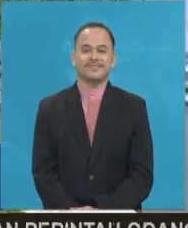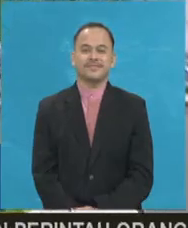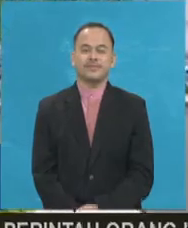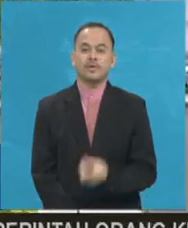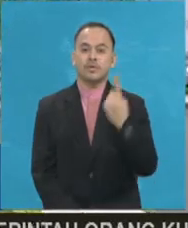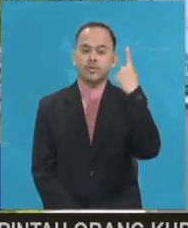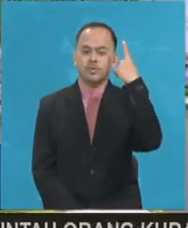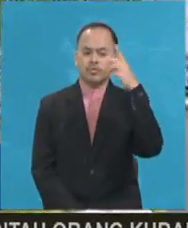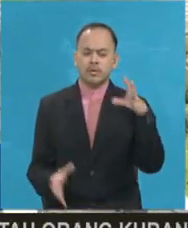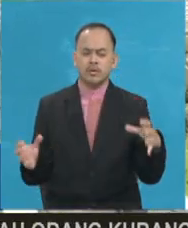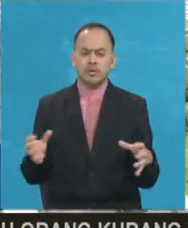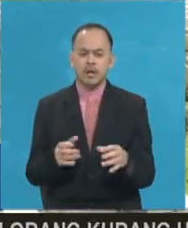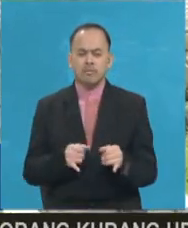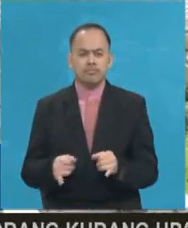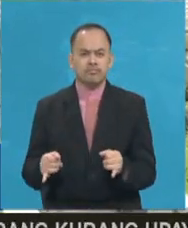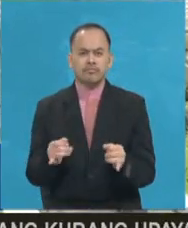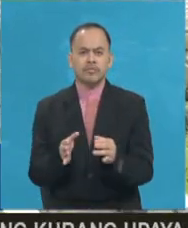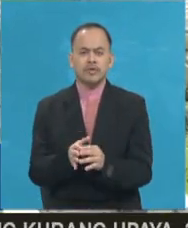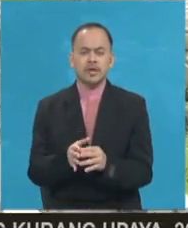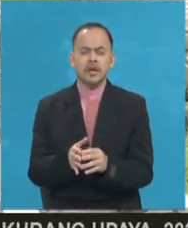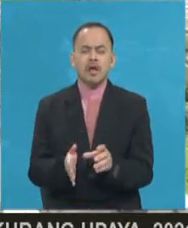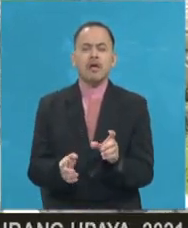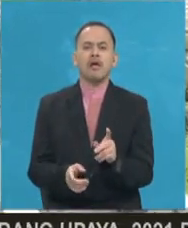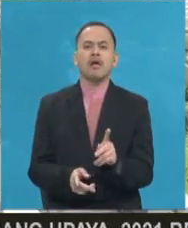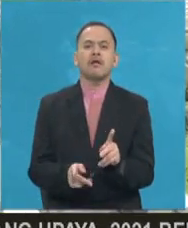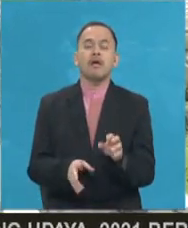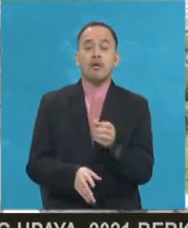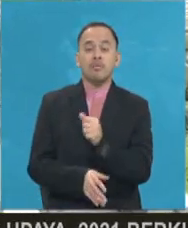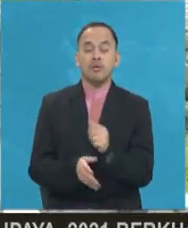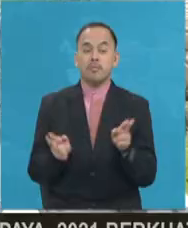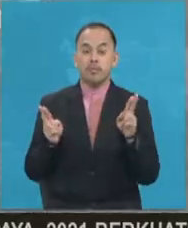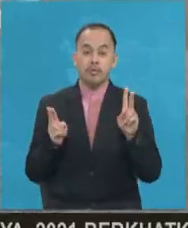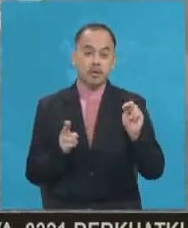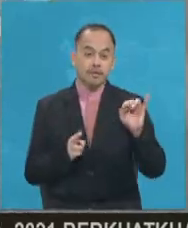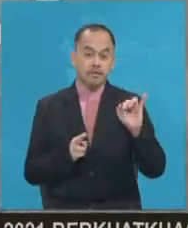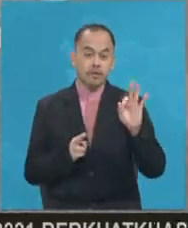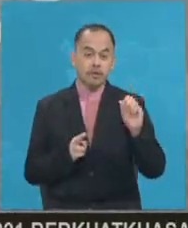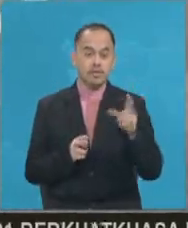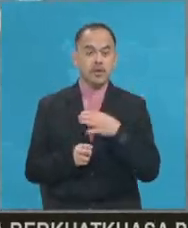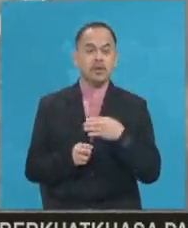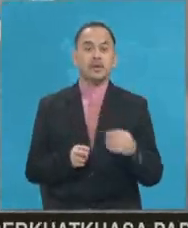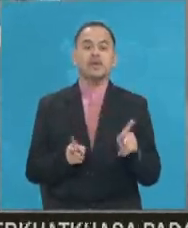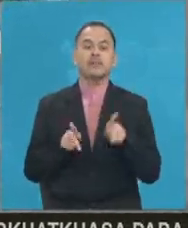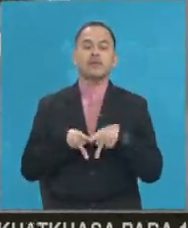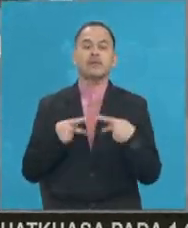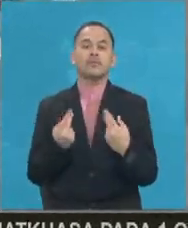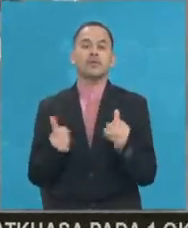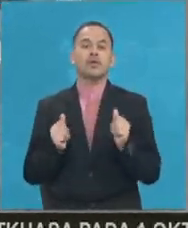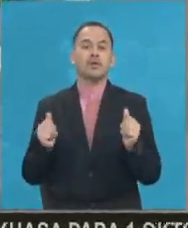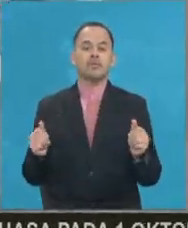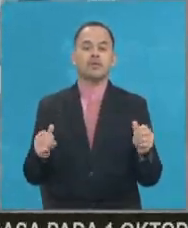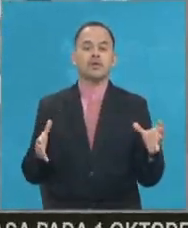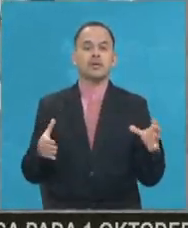Hai bagaimana awal lalu lintas sekitar ibu negara anggota-anggota baru ni form serta pertumbuhan pertumbuhan awam